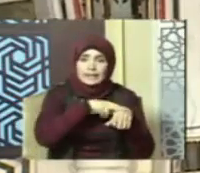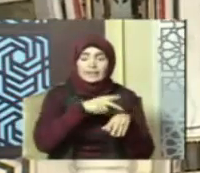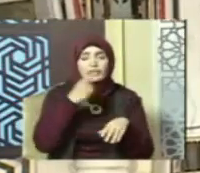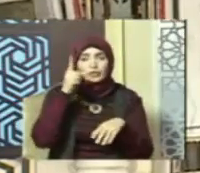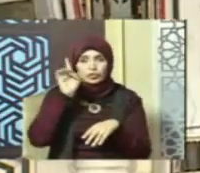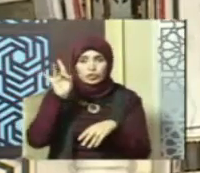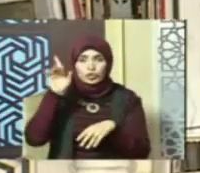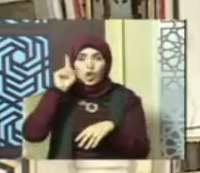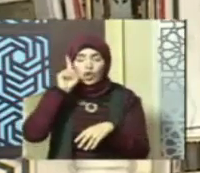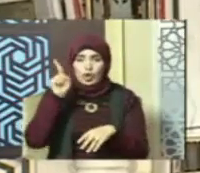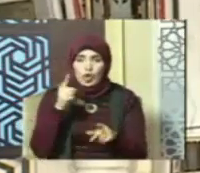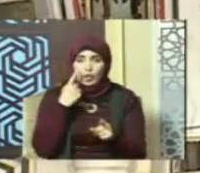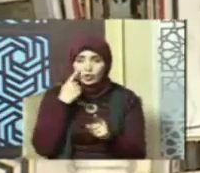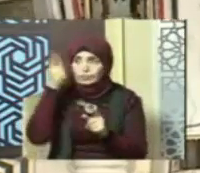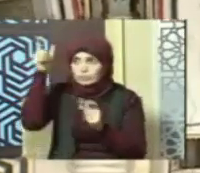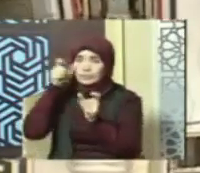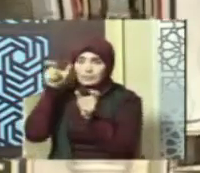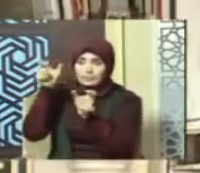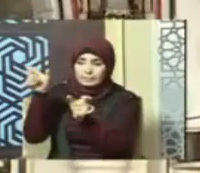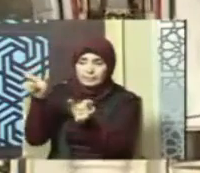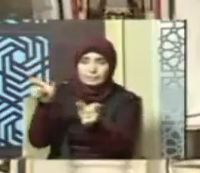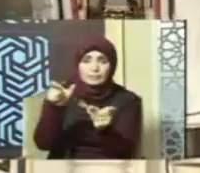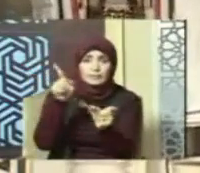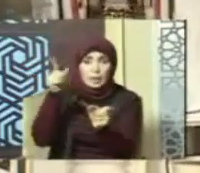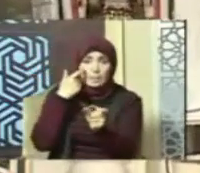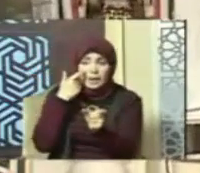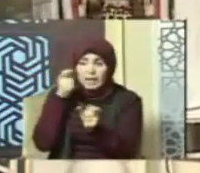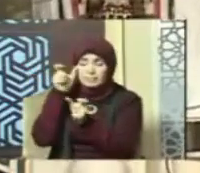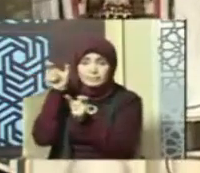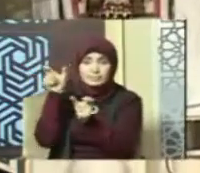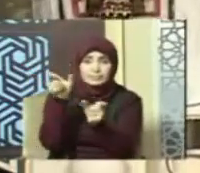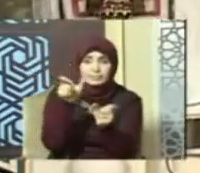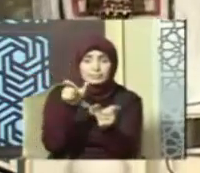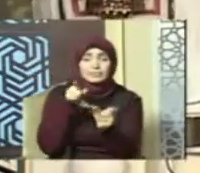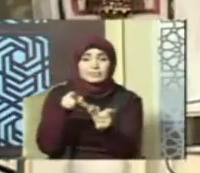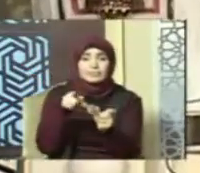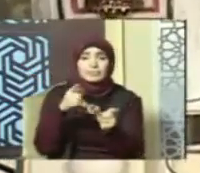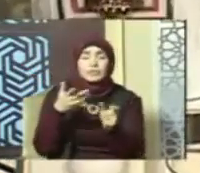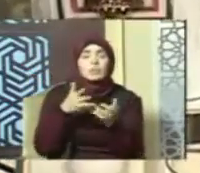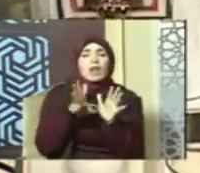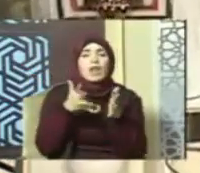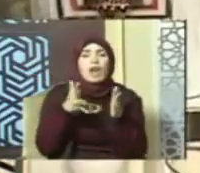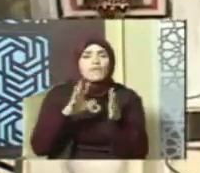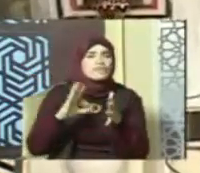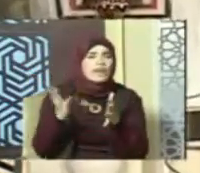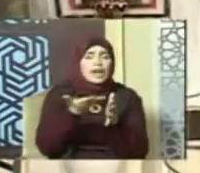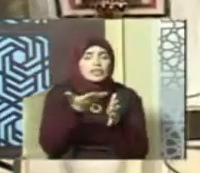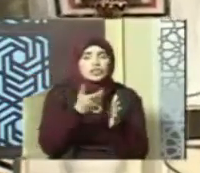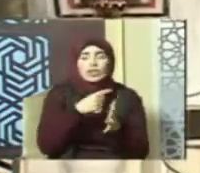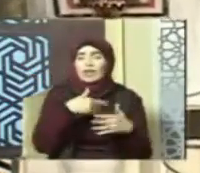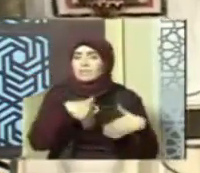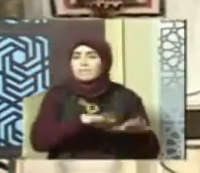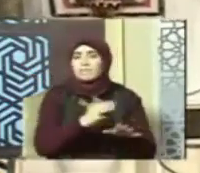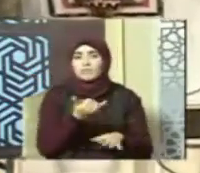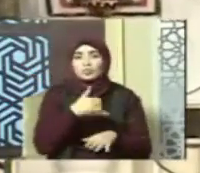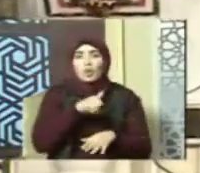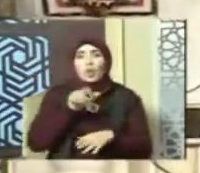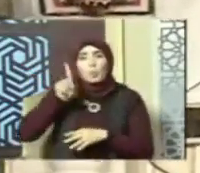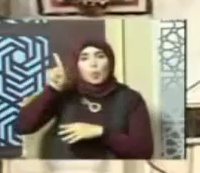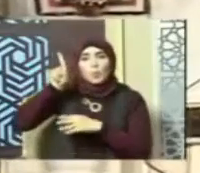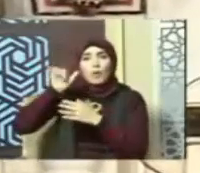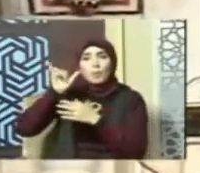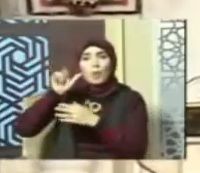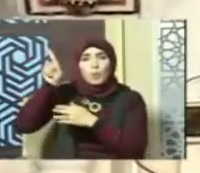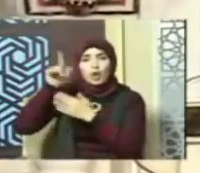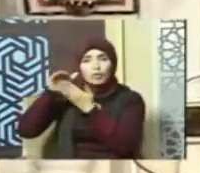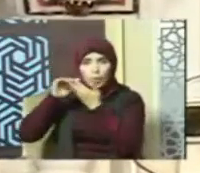وإذا العناية لاحظتك عيونها نم، فالمخاوف كلهن أمان،